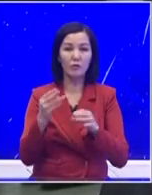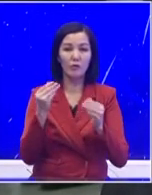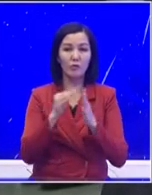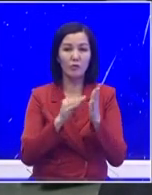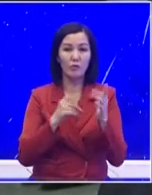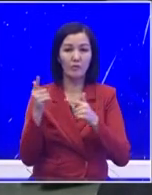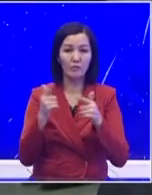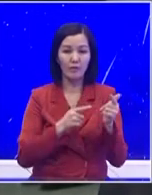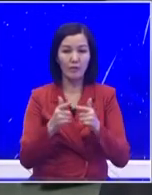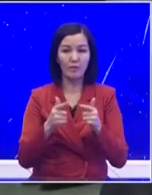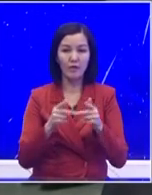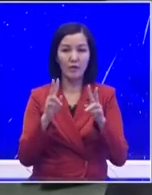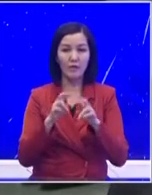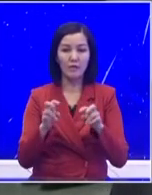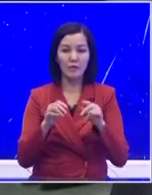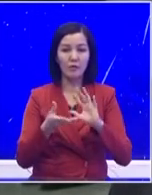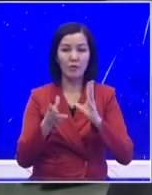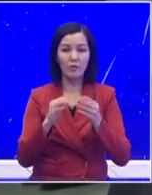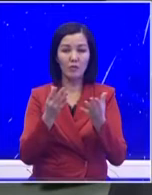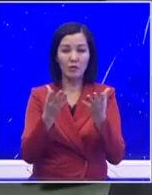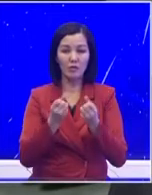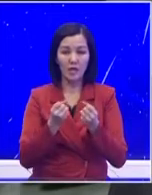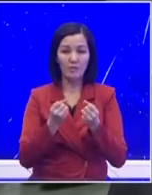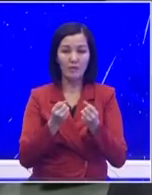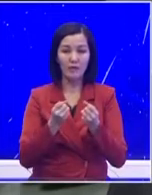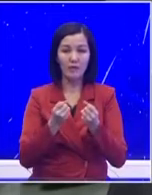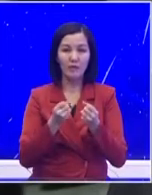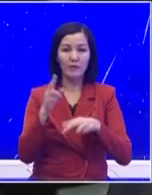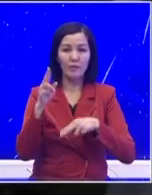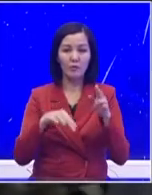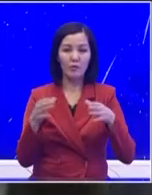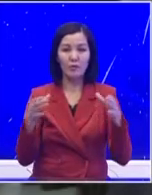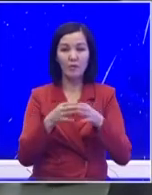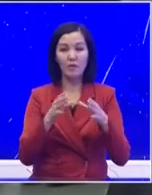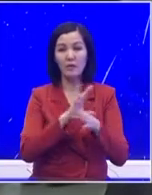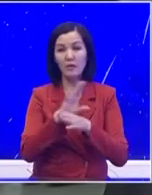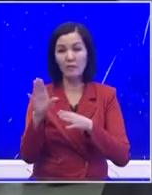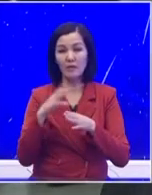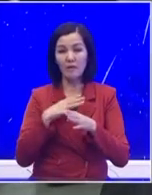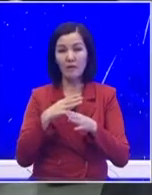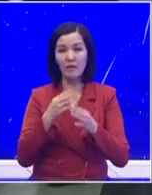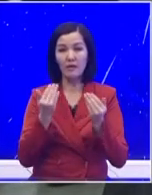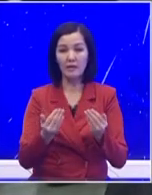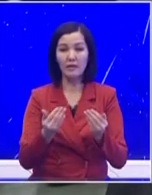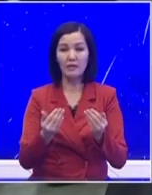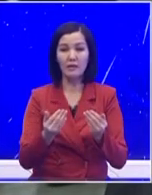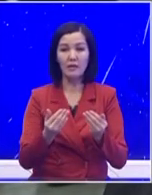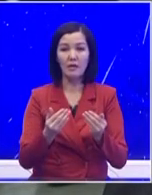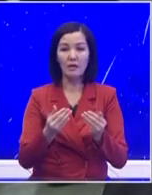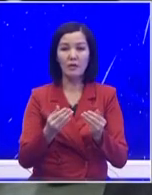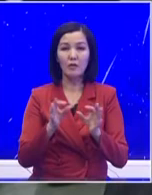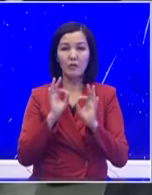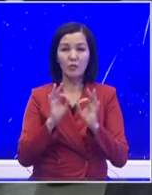құжаттамаларын бітіріп, сараптама қорытындысын алып, құрылыс комитетіне өткіздік. Ол жақтан бізге қазір оң баға